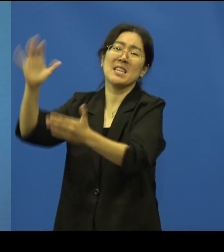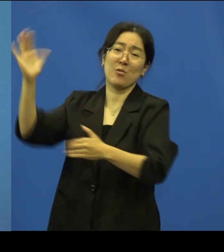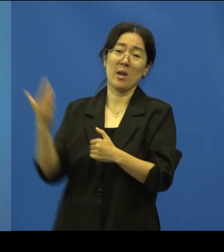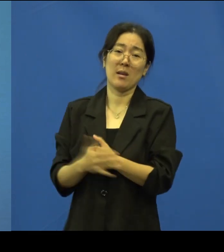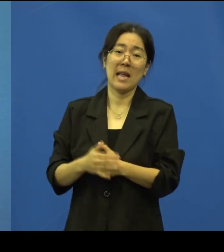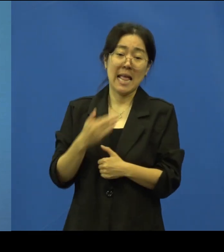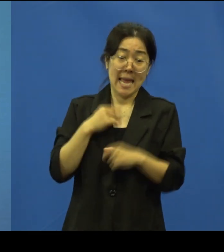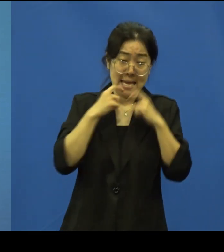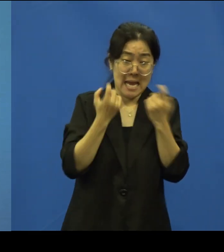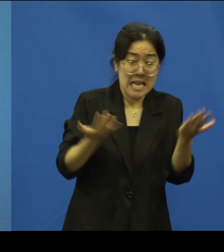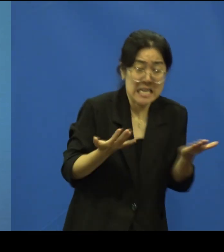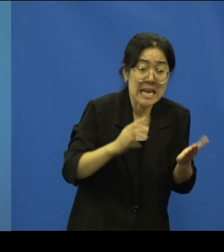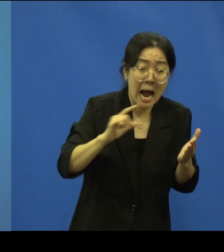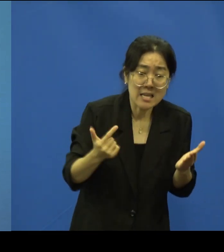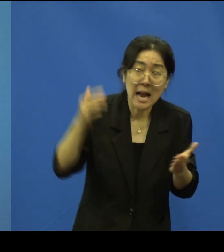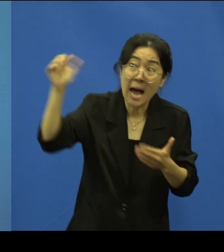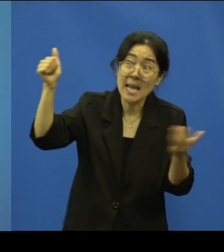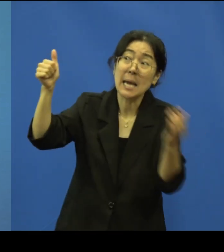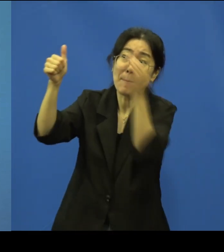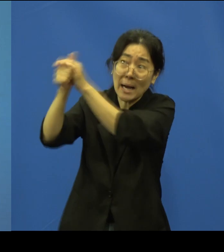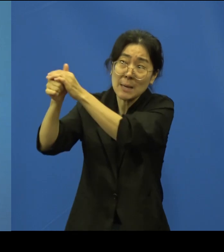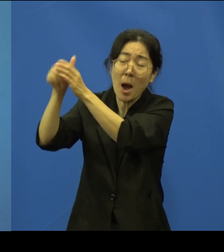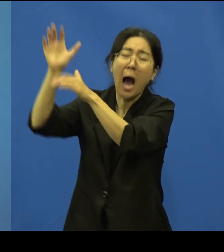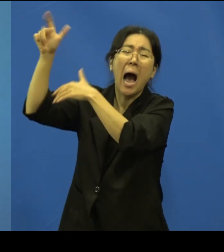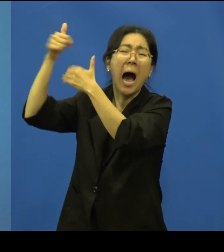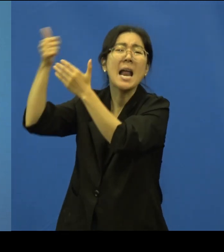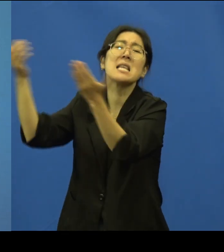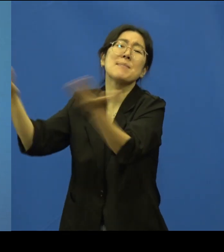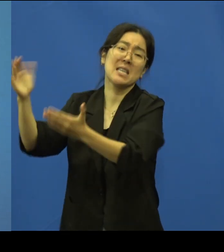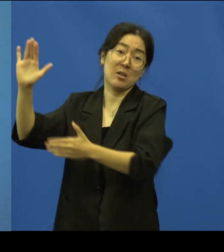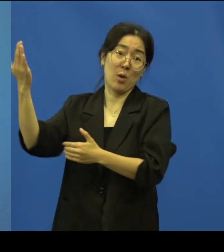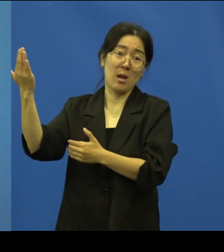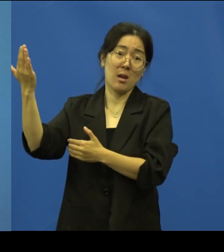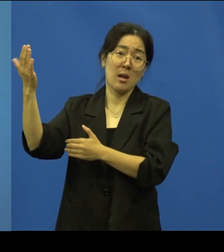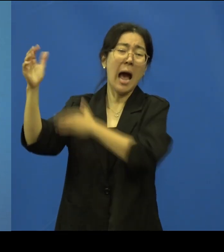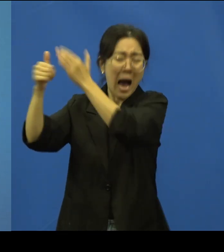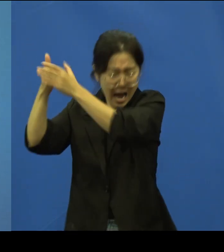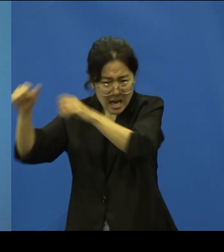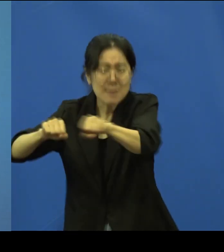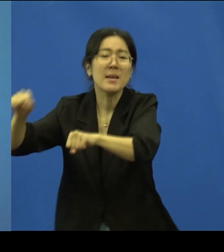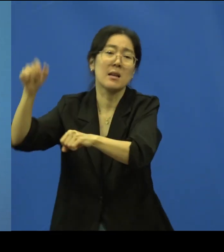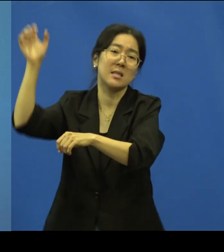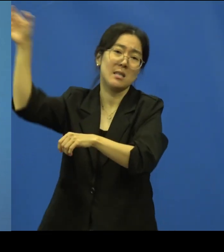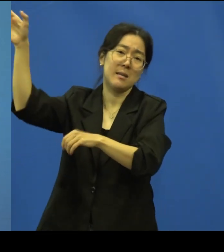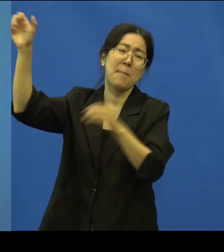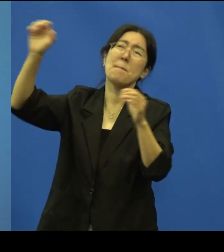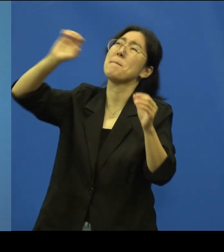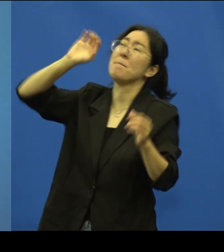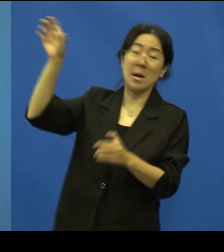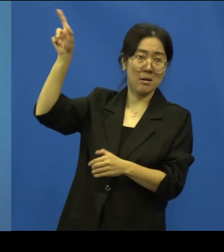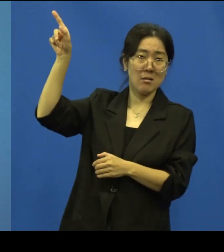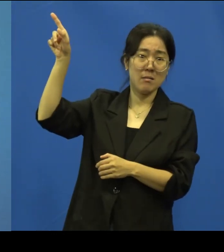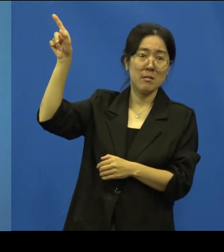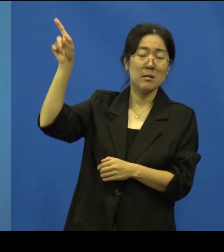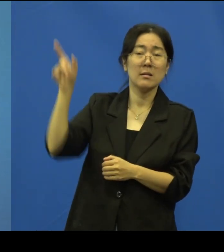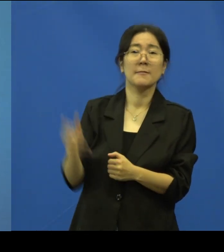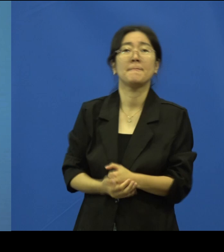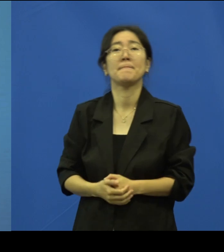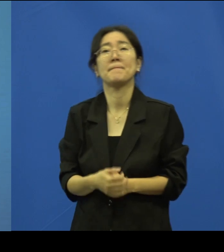그러니까 저는 이제 아침에 제가 이제 하나님께 다 기도를 했잖아요.